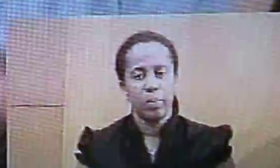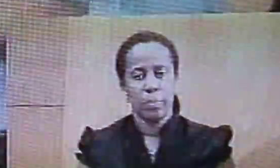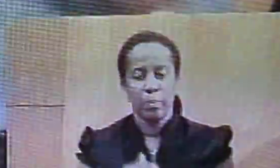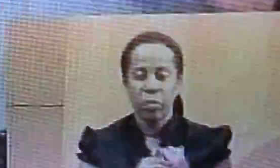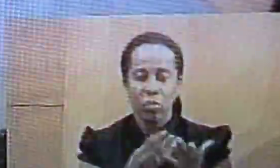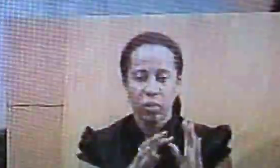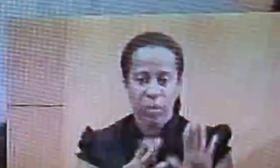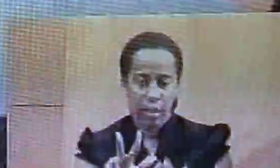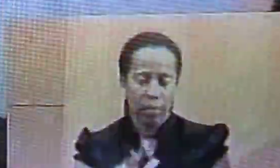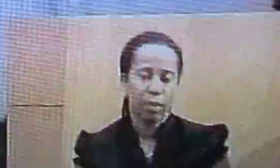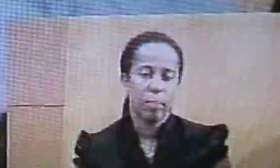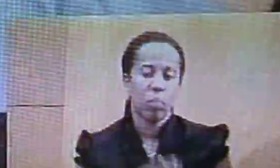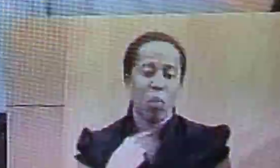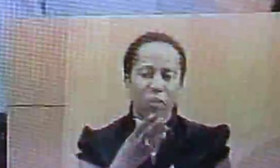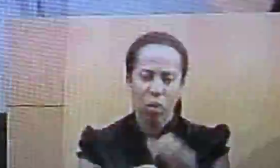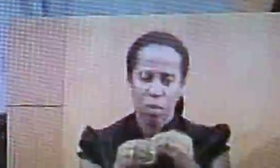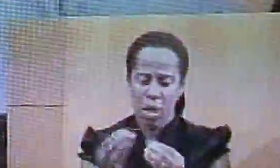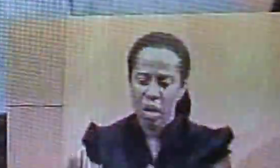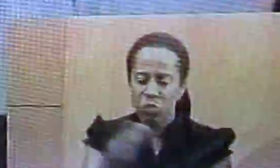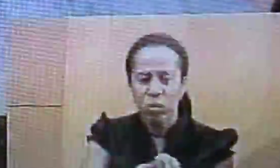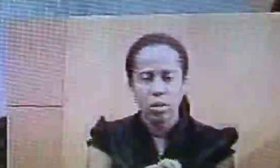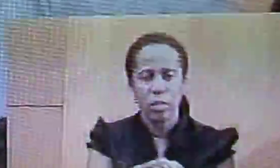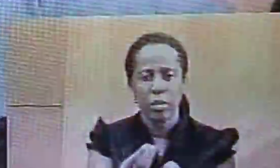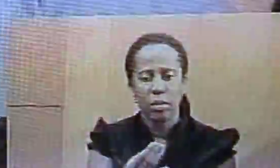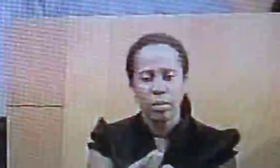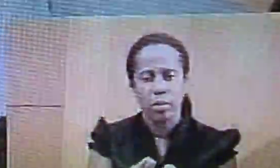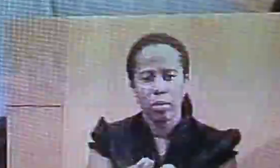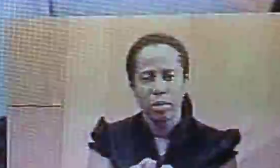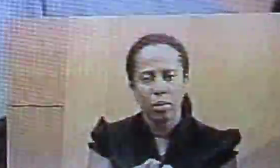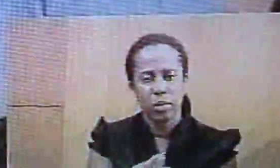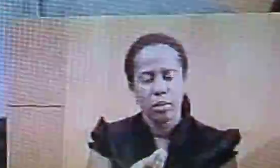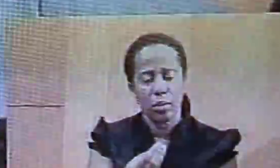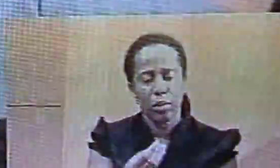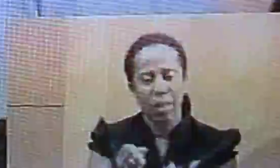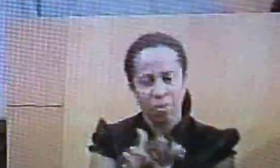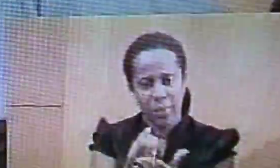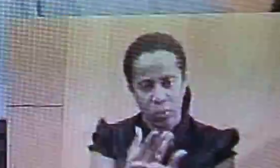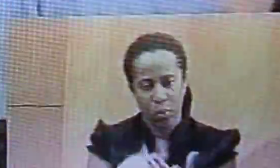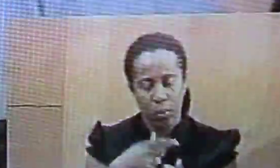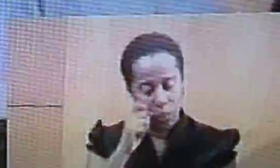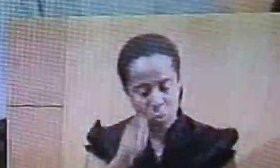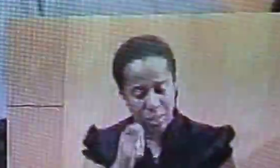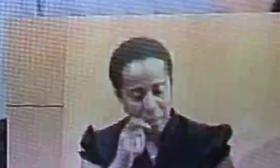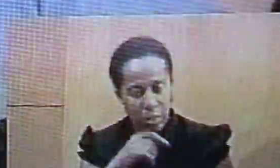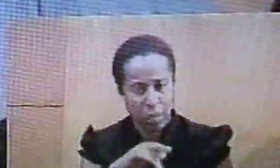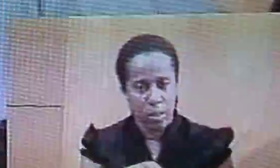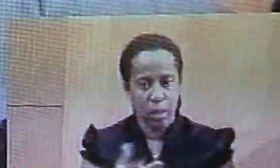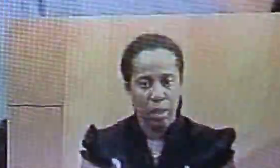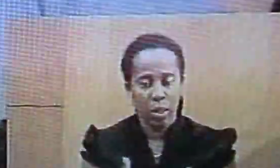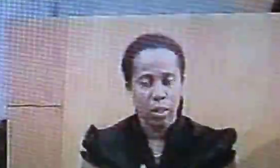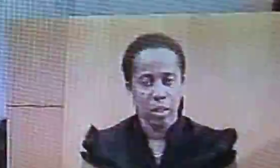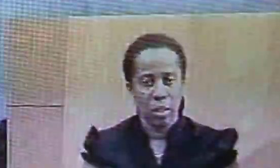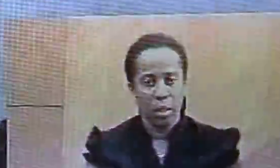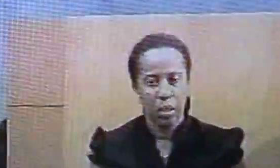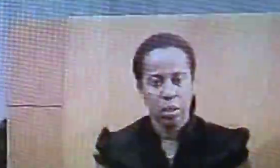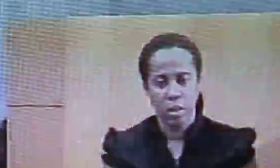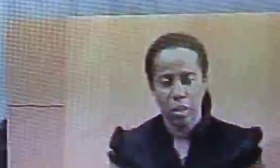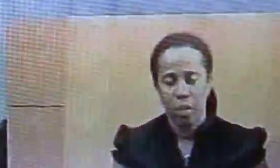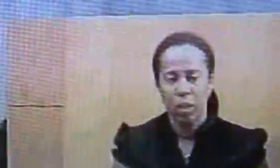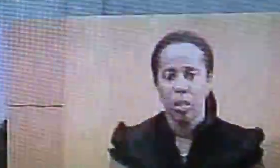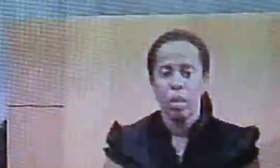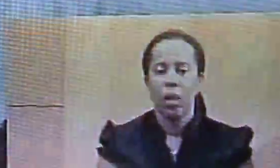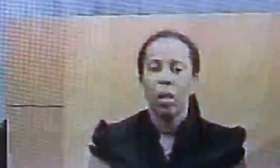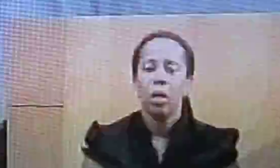voulais apporter une autre information. L'auditeur partisan On dit partisan,